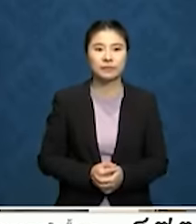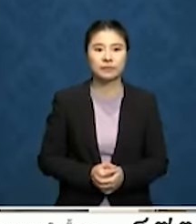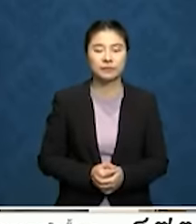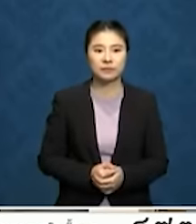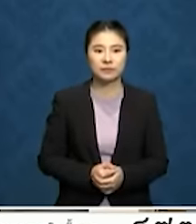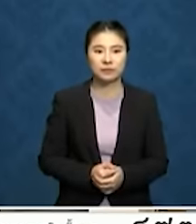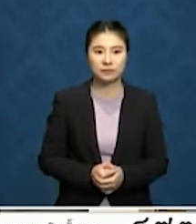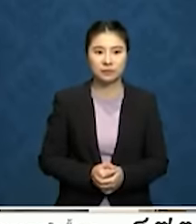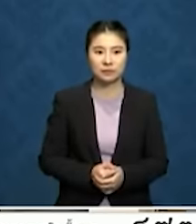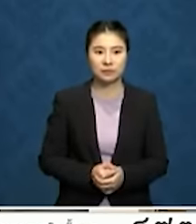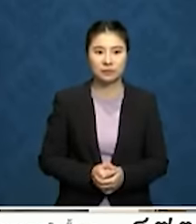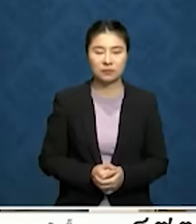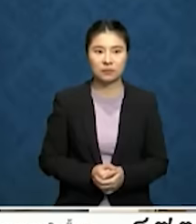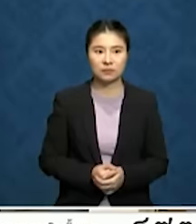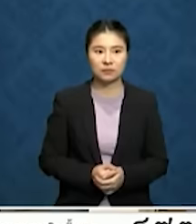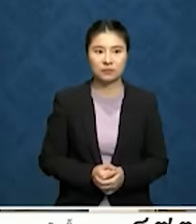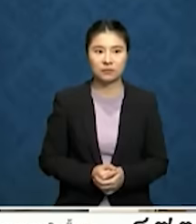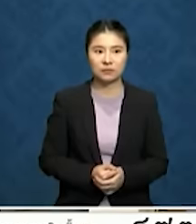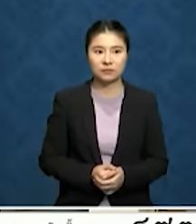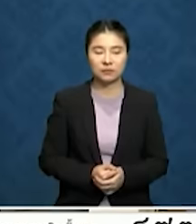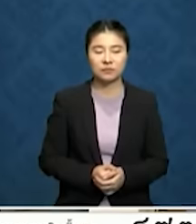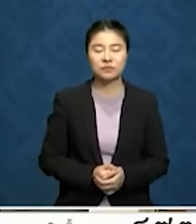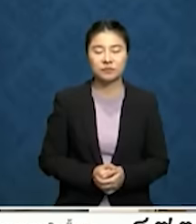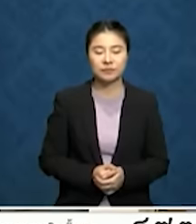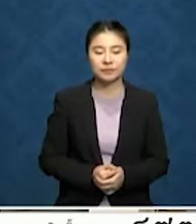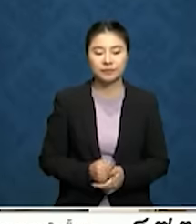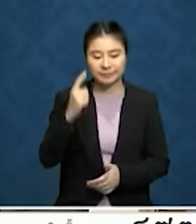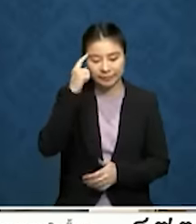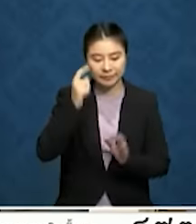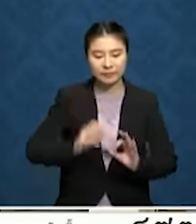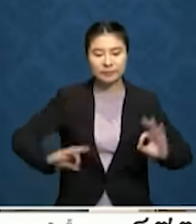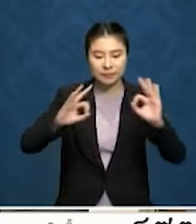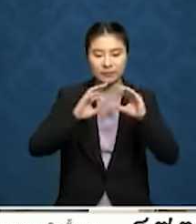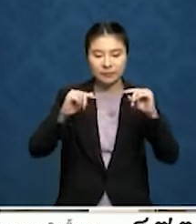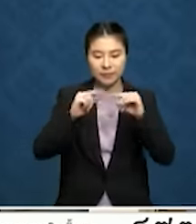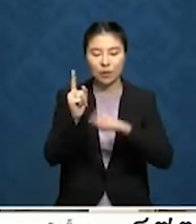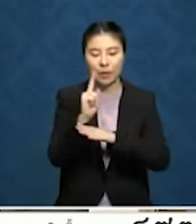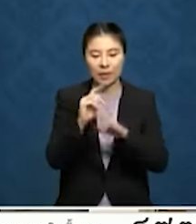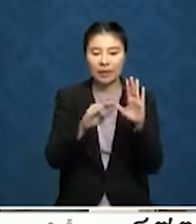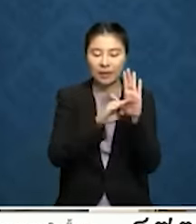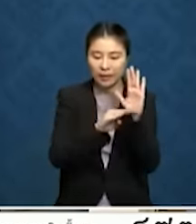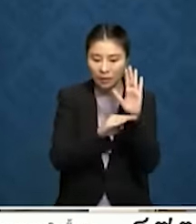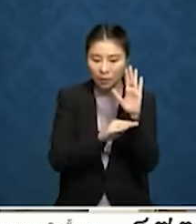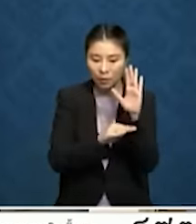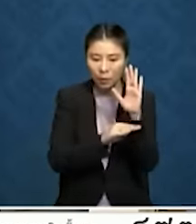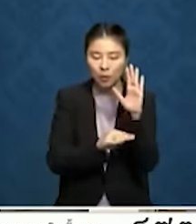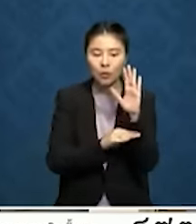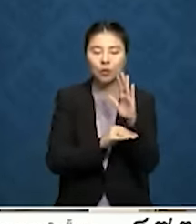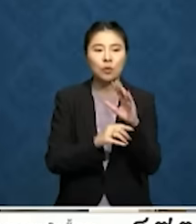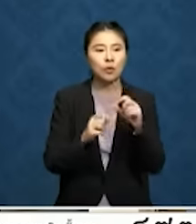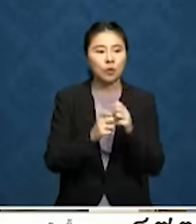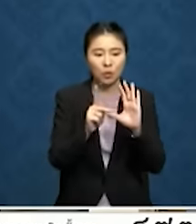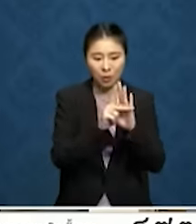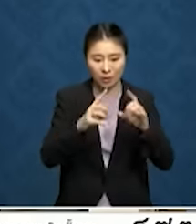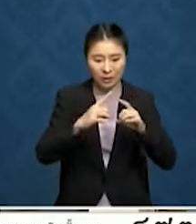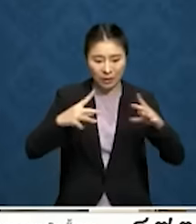คือเราต้องคำนึงถึงที่จะเดินไปข้างหน้าด้วยมันขัดข้อบังคับหรือไม่อย่างไรอันนี้ไม่มีข้อบัง